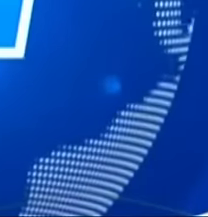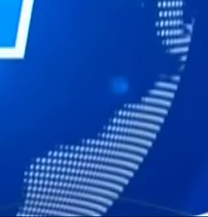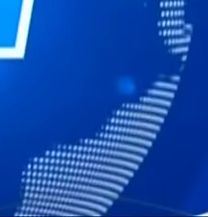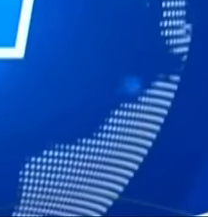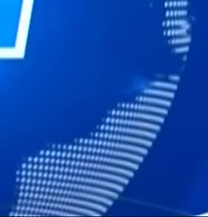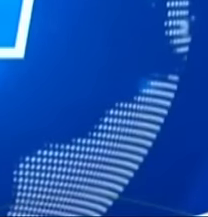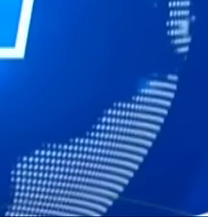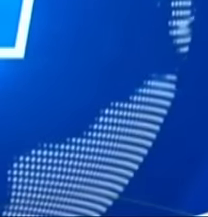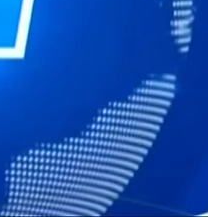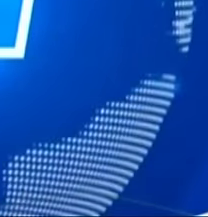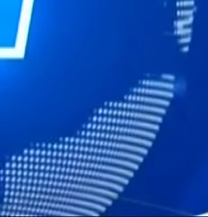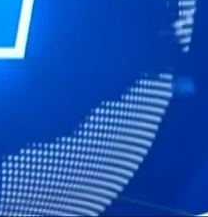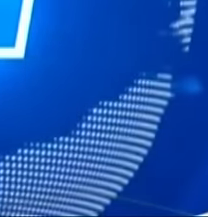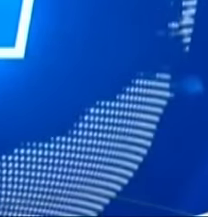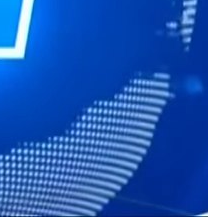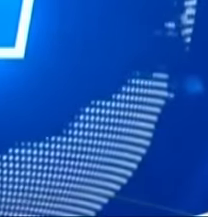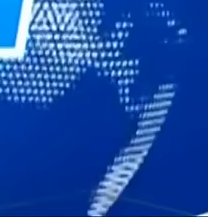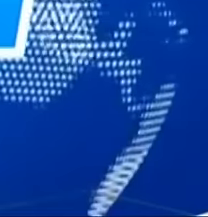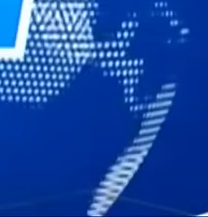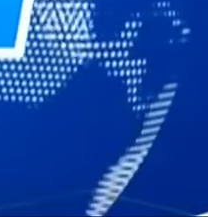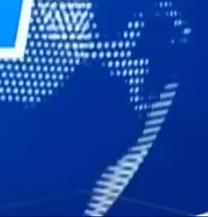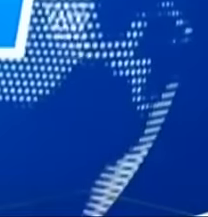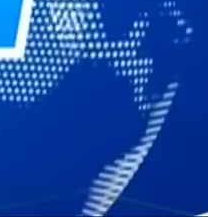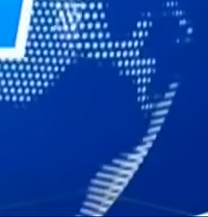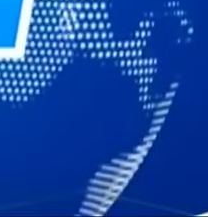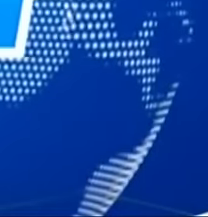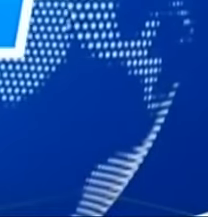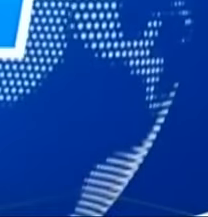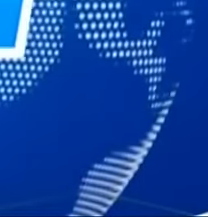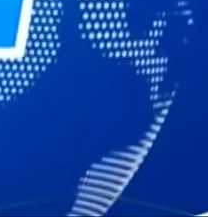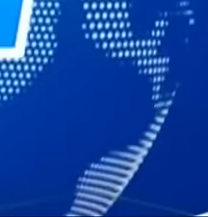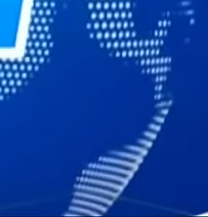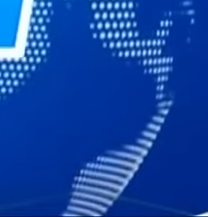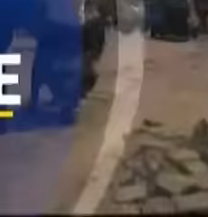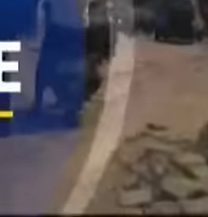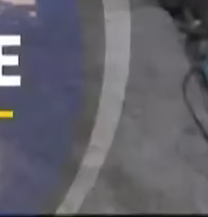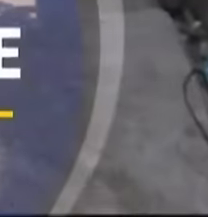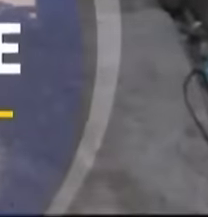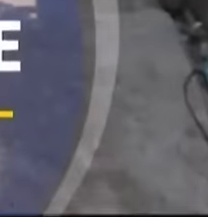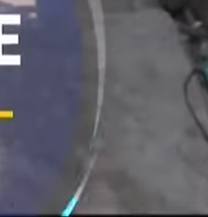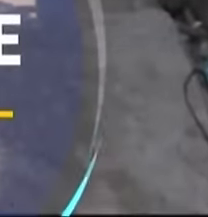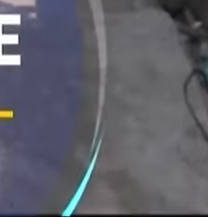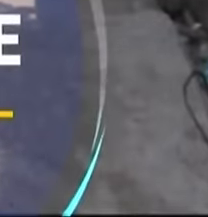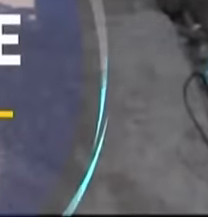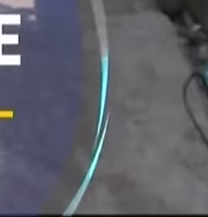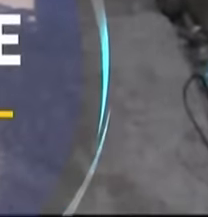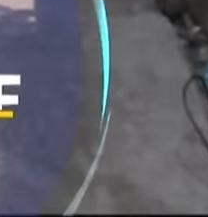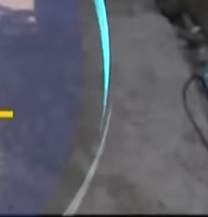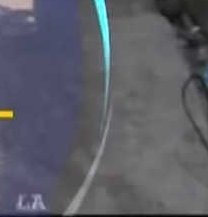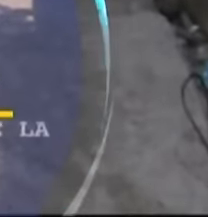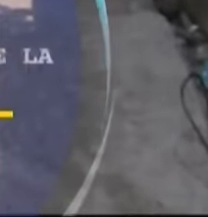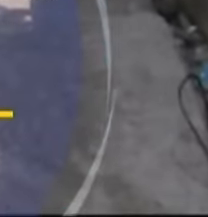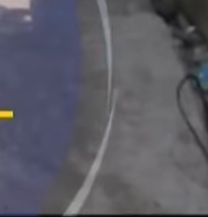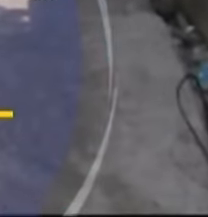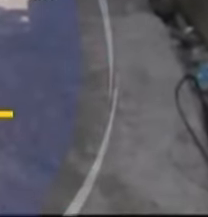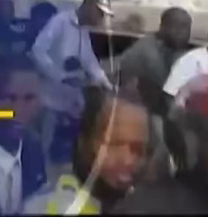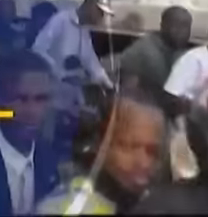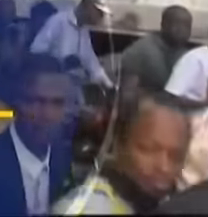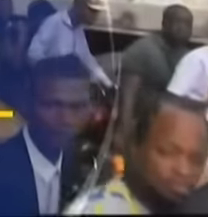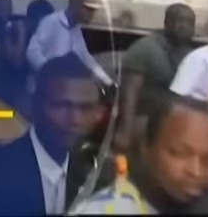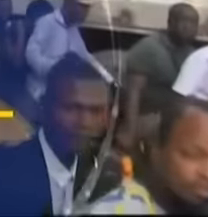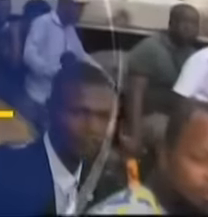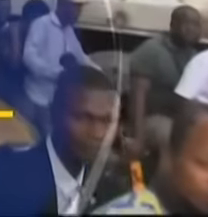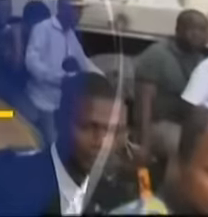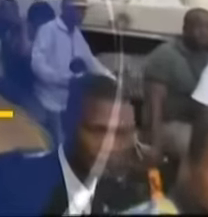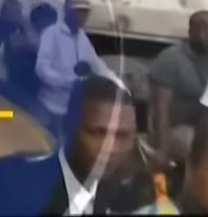ce constat fait après les dégâts de Dame la pluie à Kinshasa, eh bien, la ville est devenue un vaste chantier